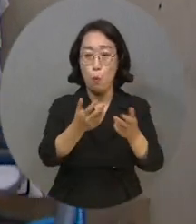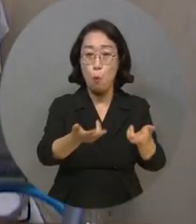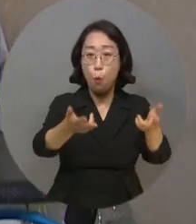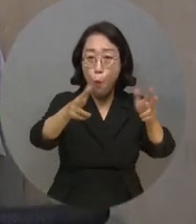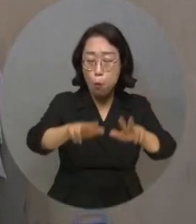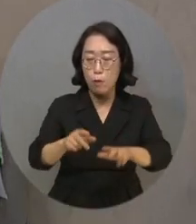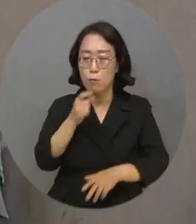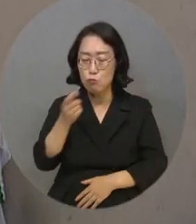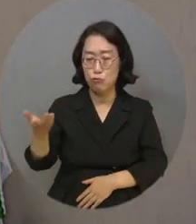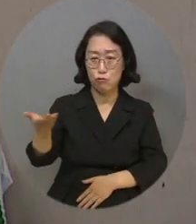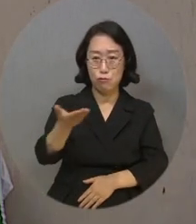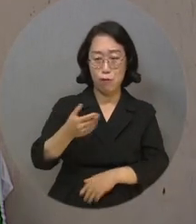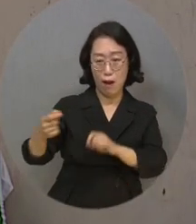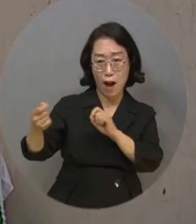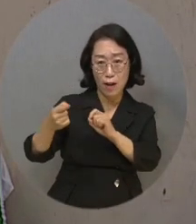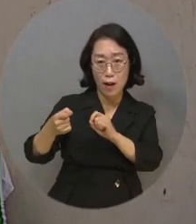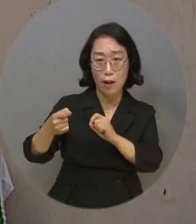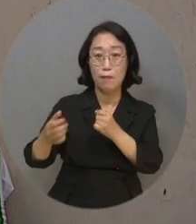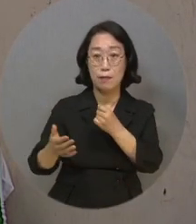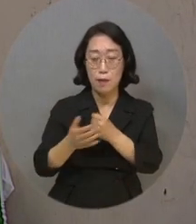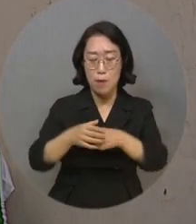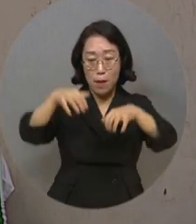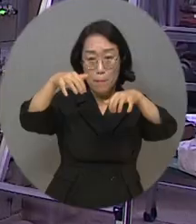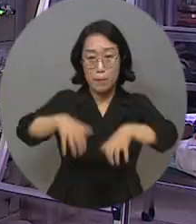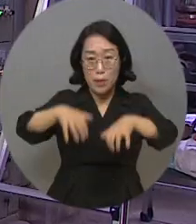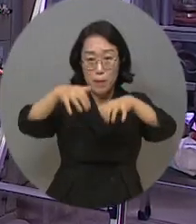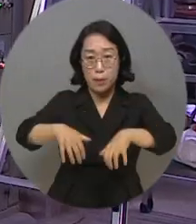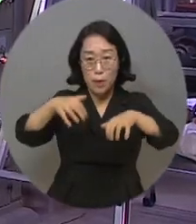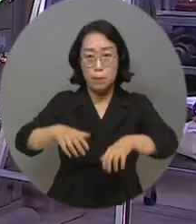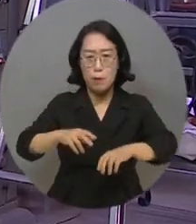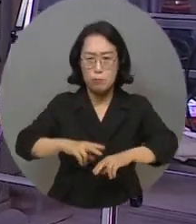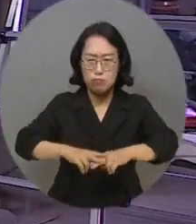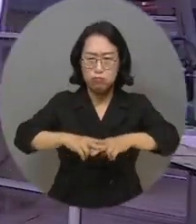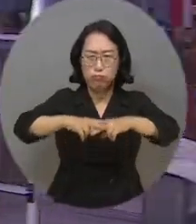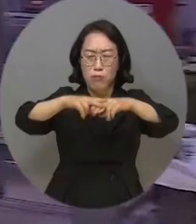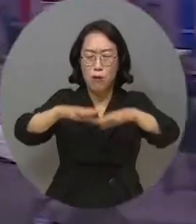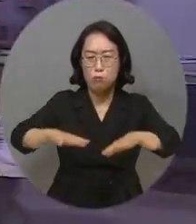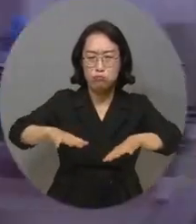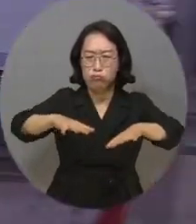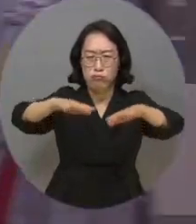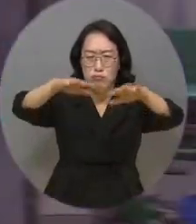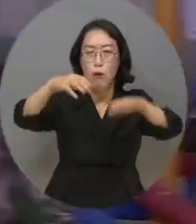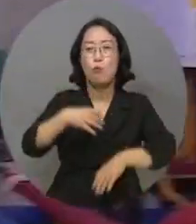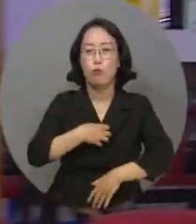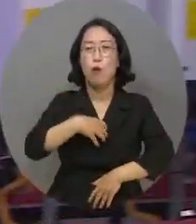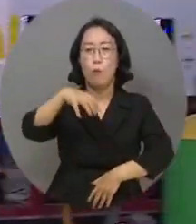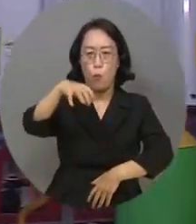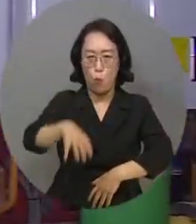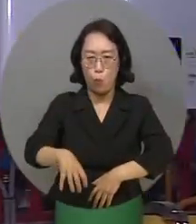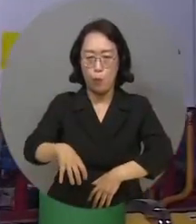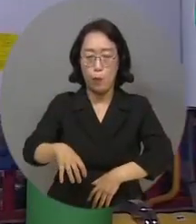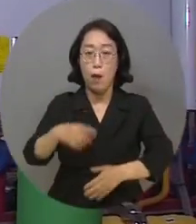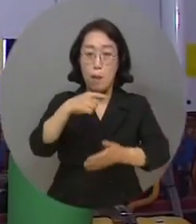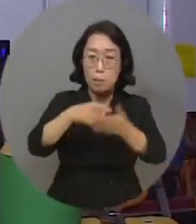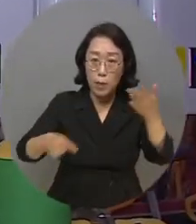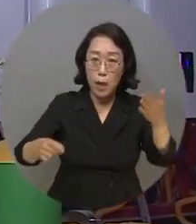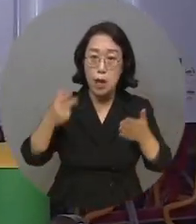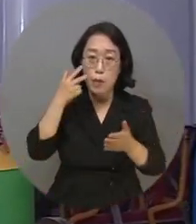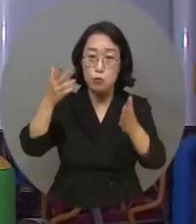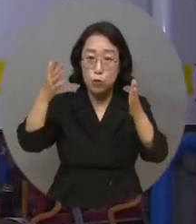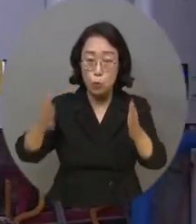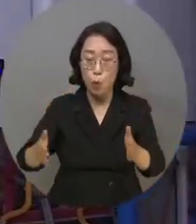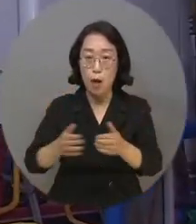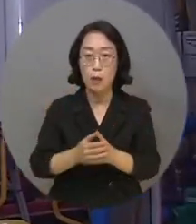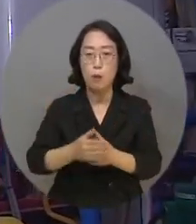호수와 도림천 사이에 위치해 있어 폭우가 쏟아지면 물에 잠길 수밖에 없습니다이 피에로 인해 일주일간